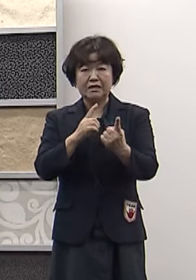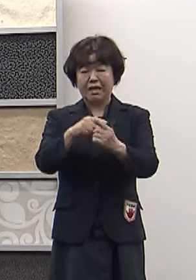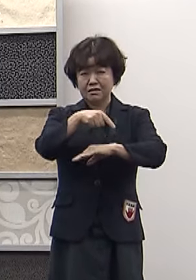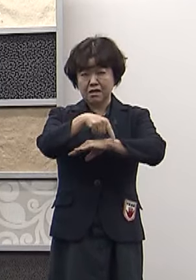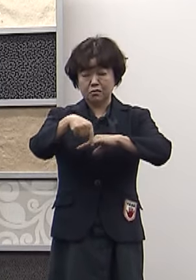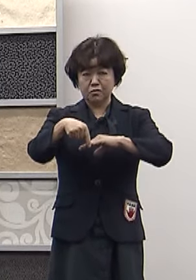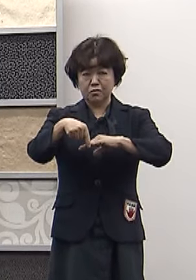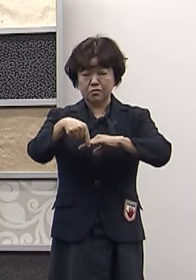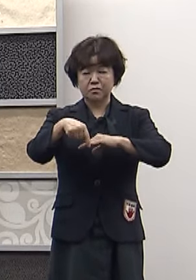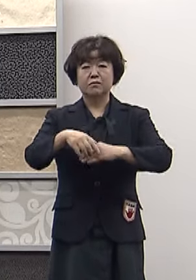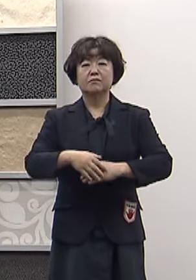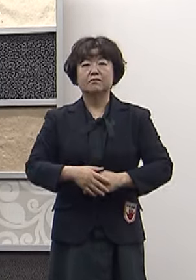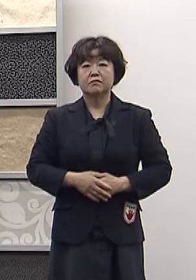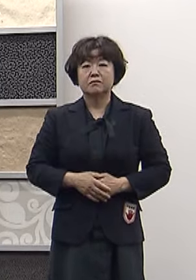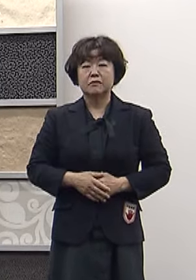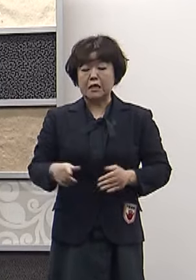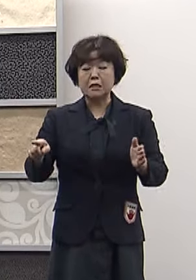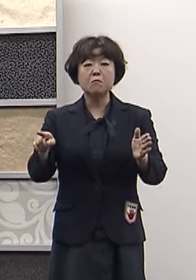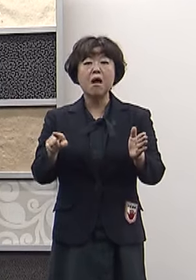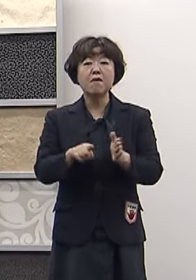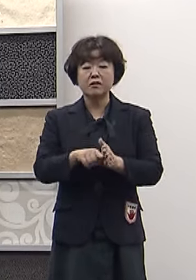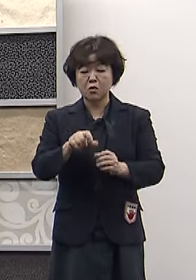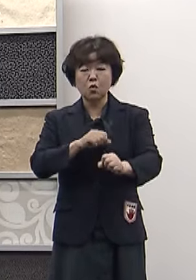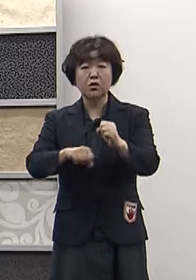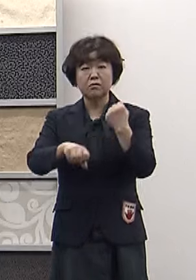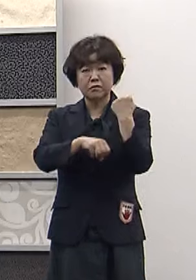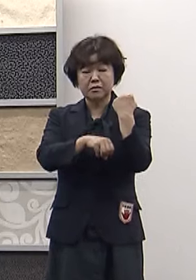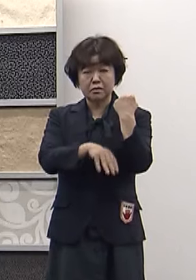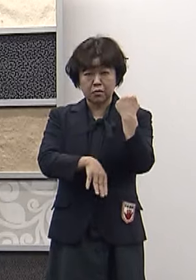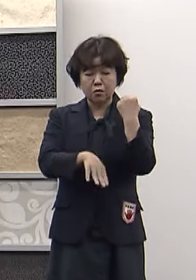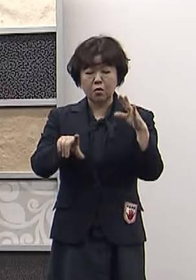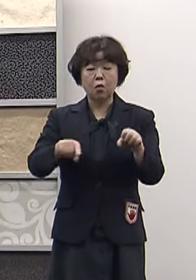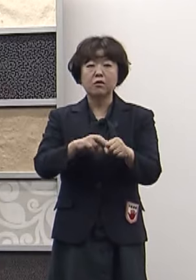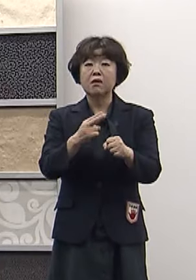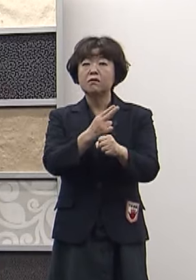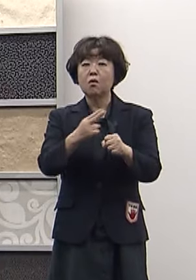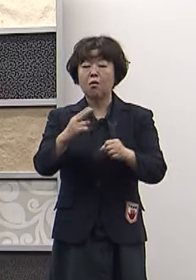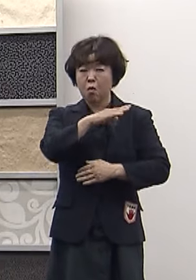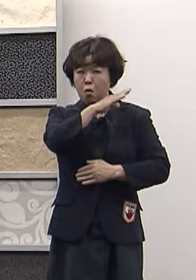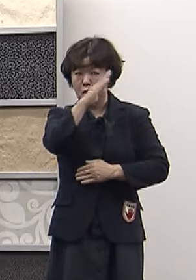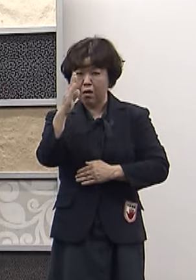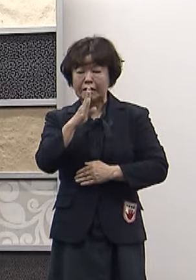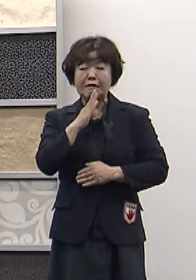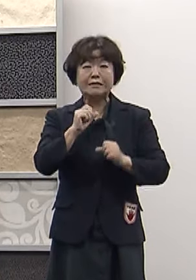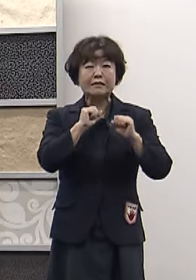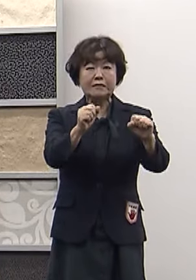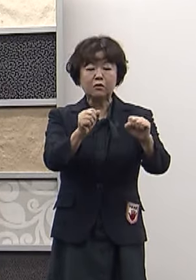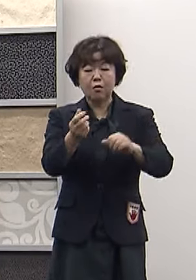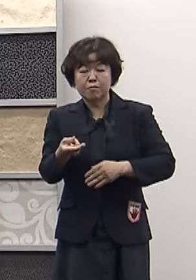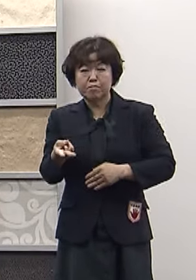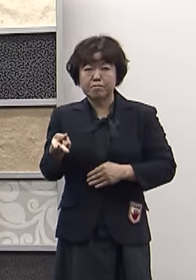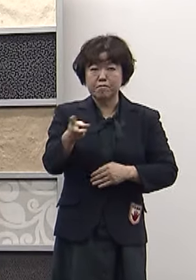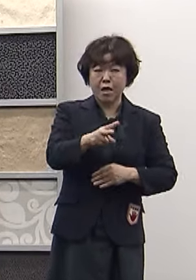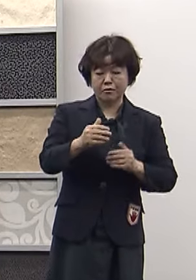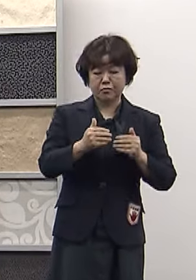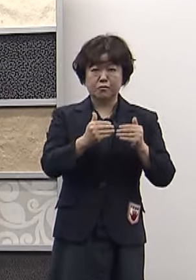ります。これまでの取り組みを土台といたしまして、本年度はいよいよ本格的な実行フェーズへと移行してまいります